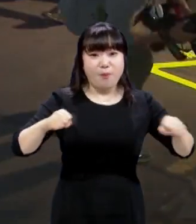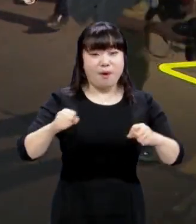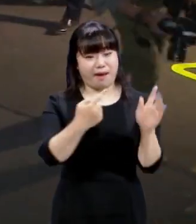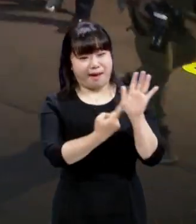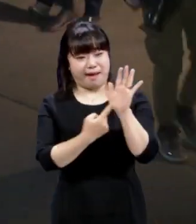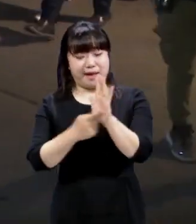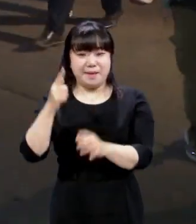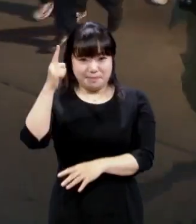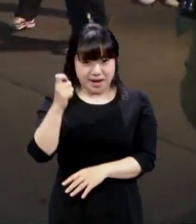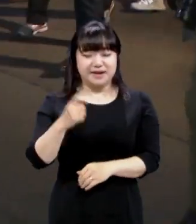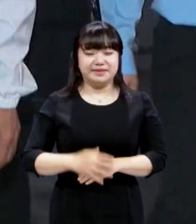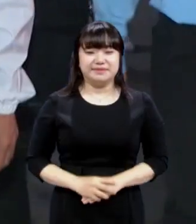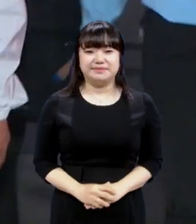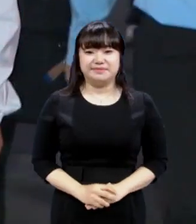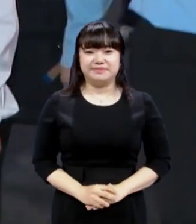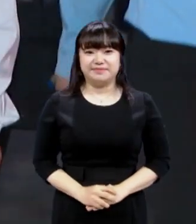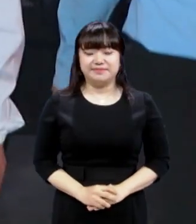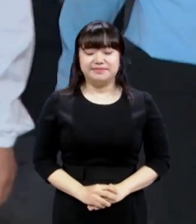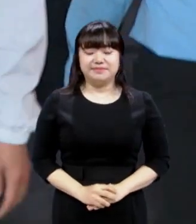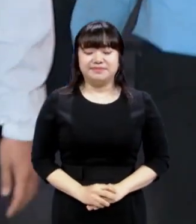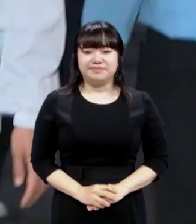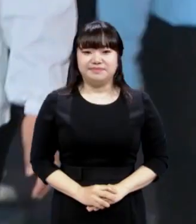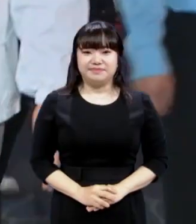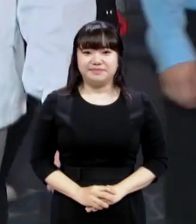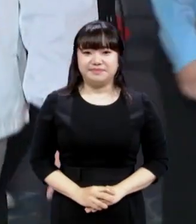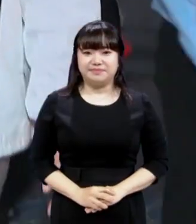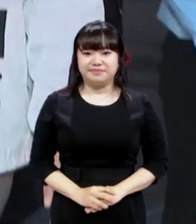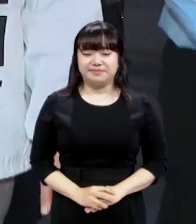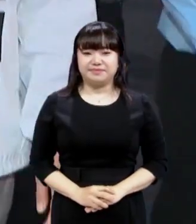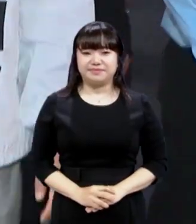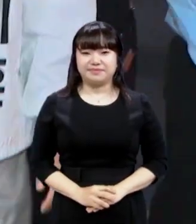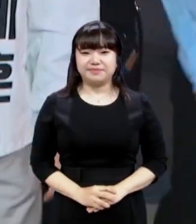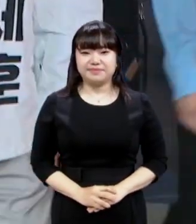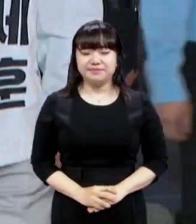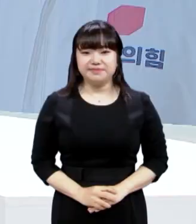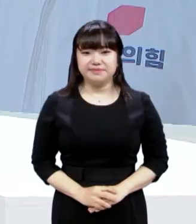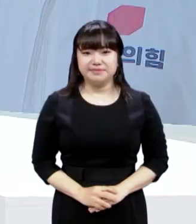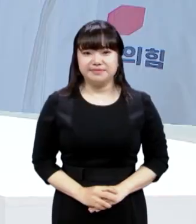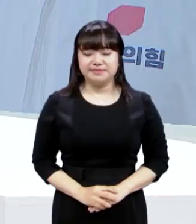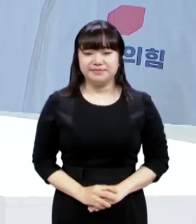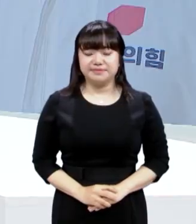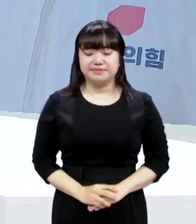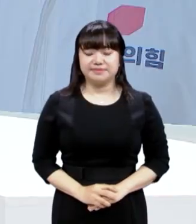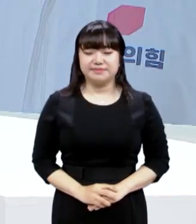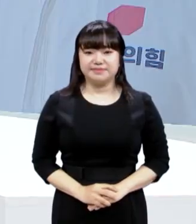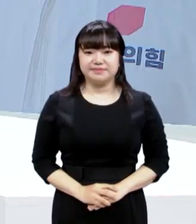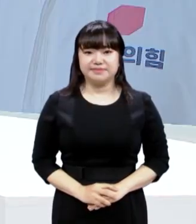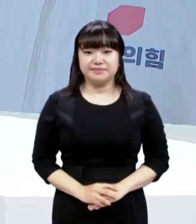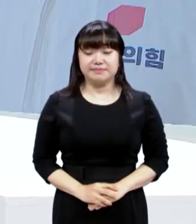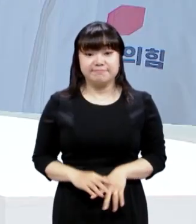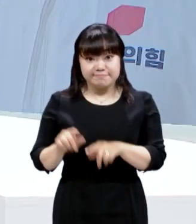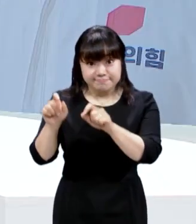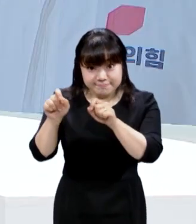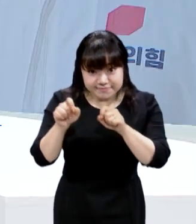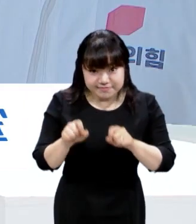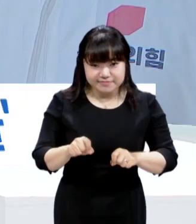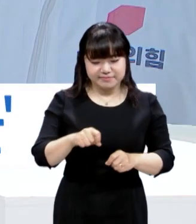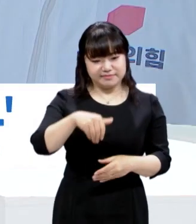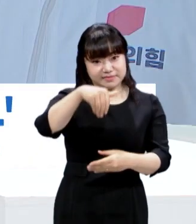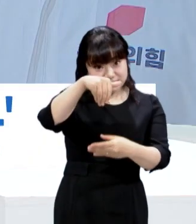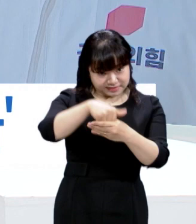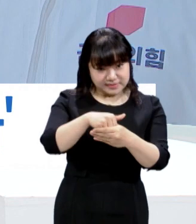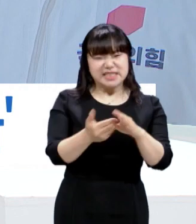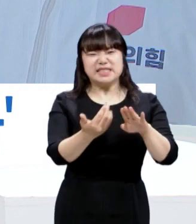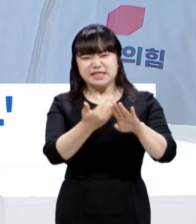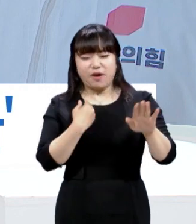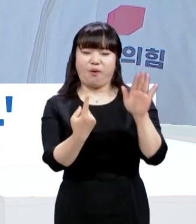시작했습니다 으 미 tv 뉴스 김진 등이 있는데 아주 4 이처럼 본격 선거 잔과 함께